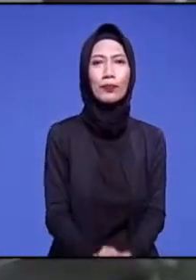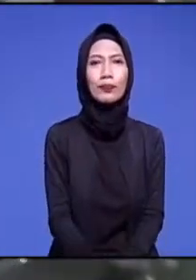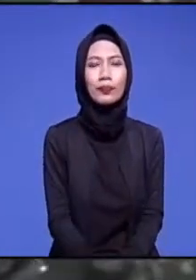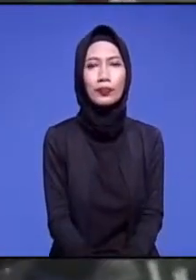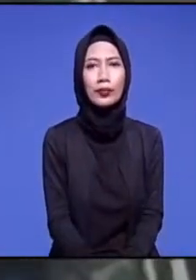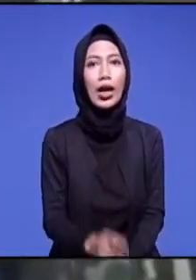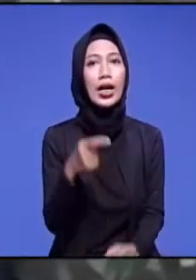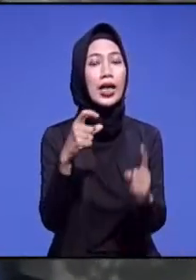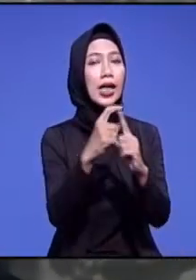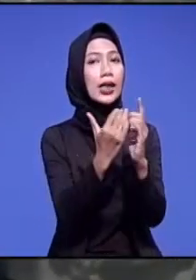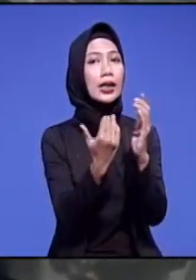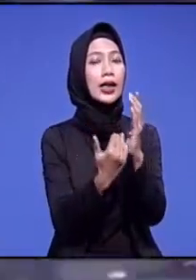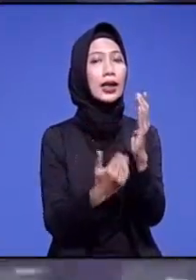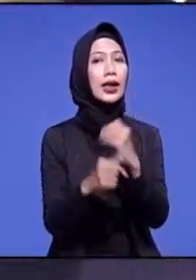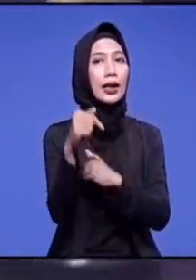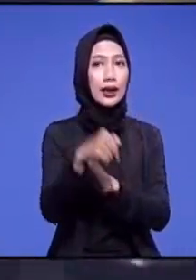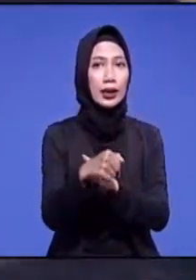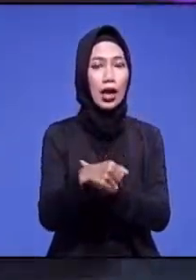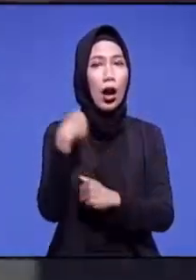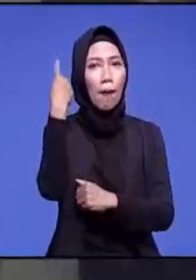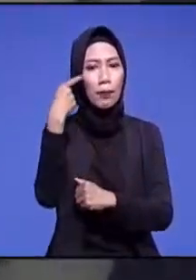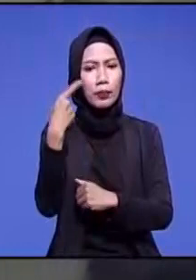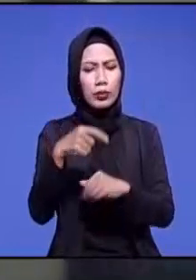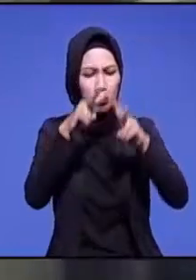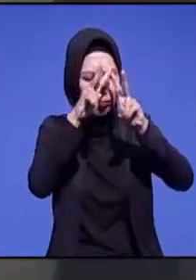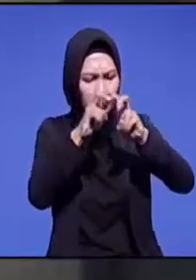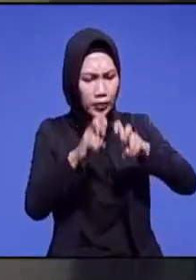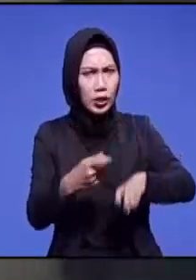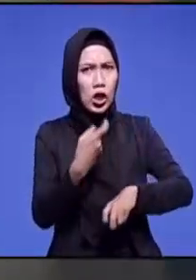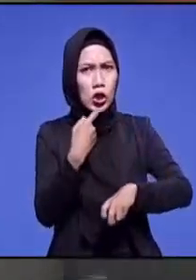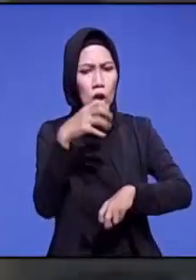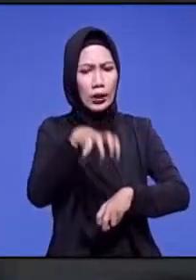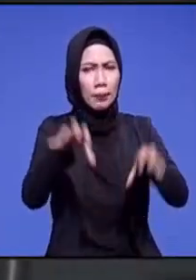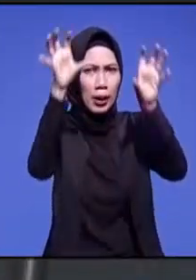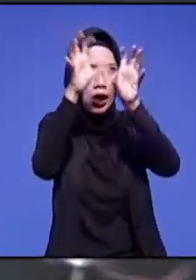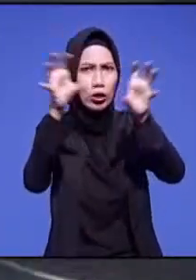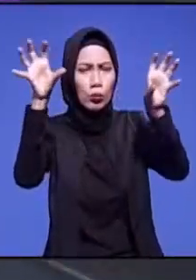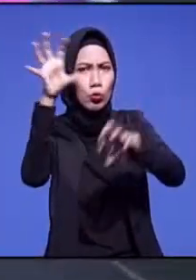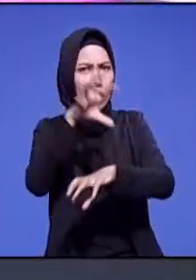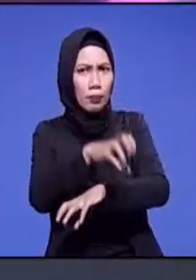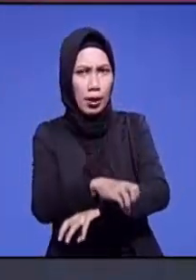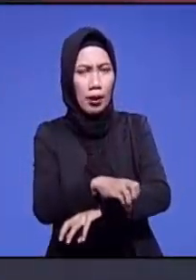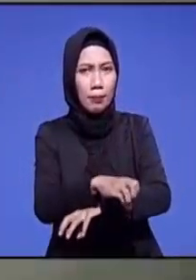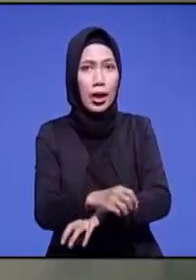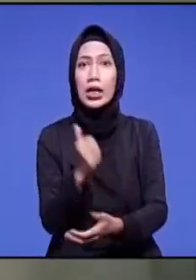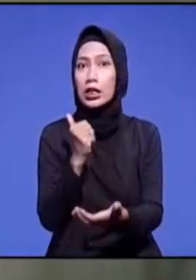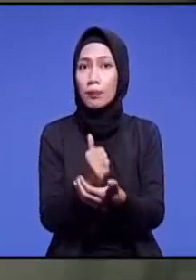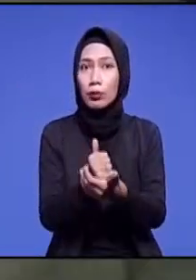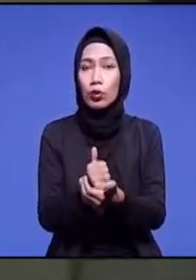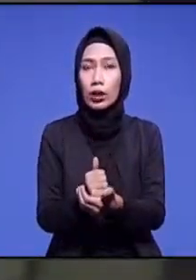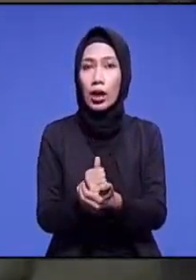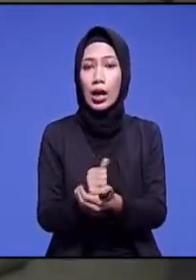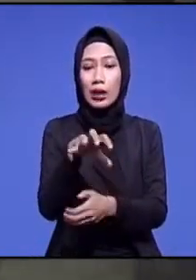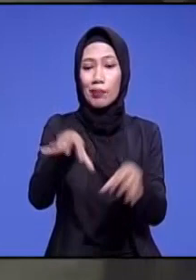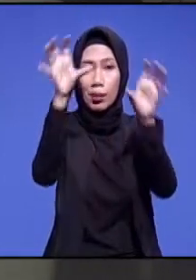Terkait data ini, Pemprov DKI Jakarta kini menyelidiki klaster hiburan malam yang muncul di tengah masa PSBB, di mana seharusnya sektor ini